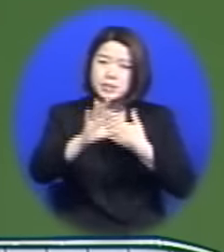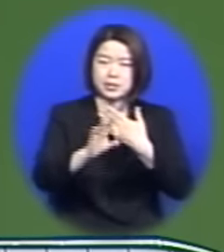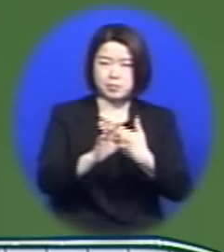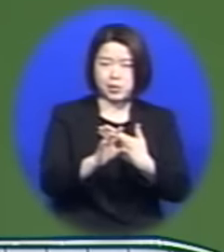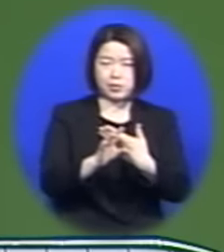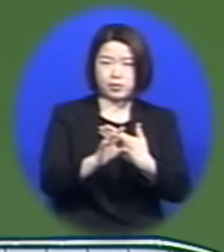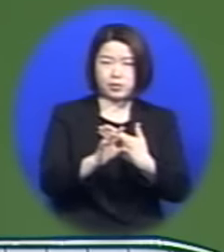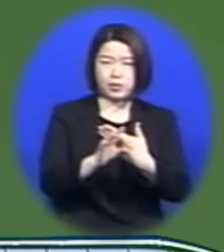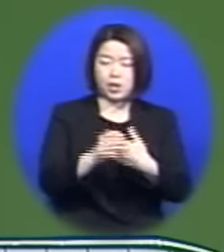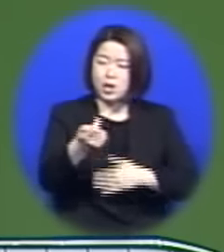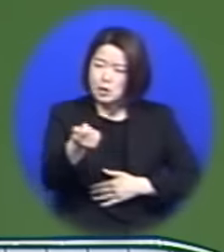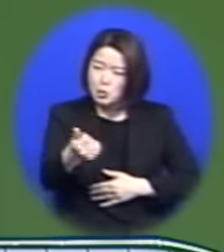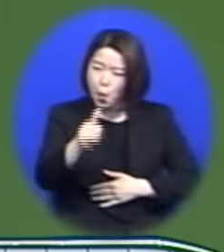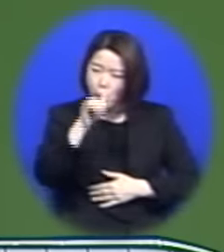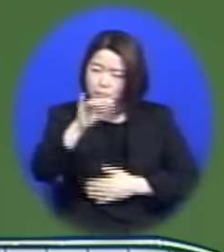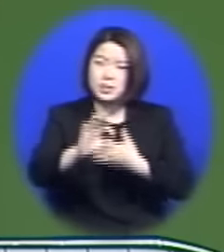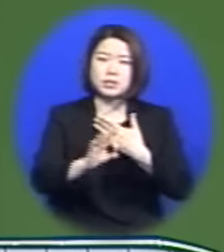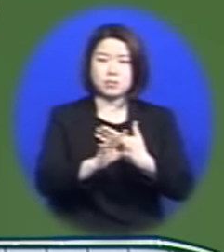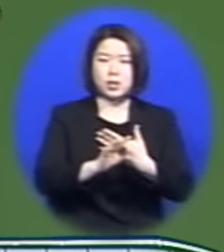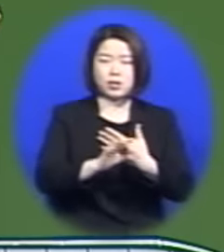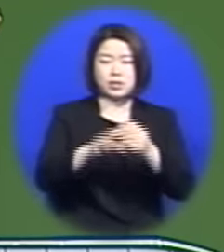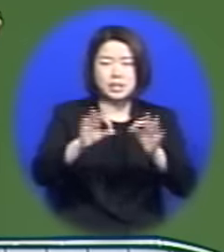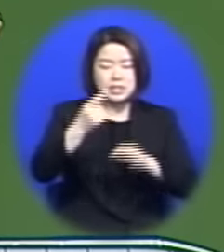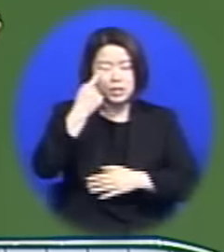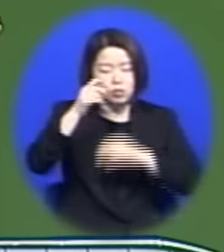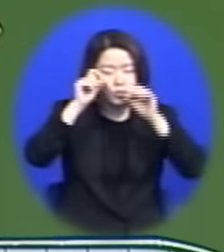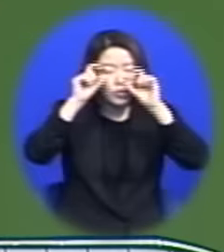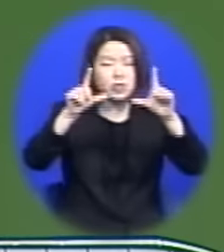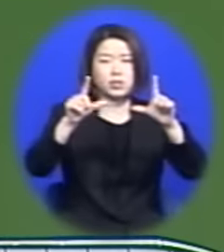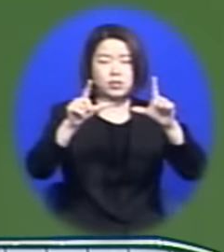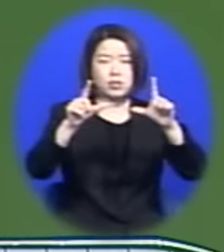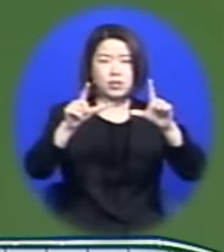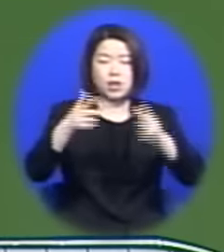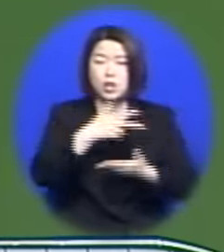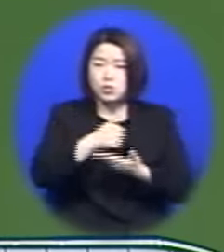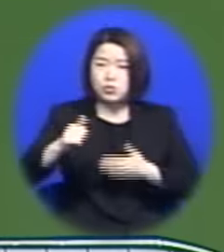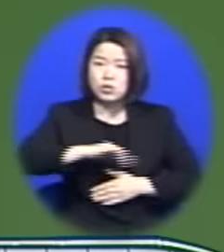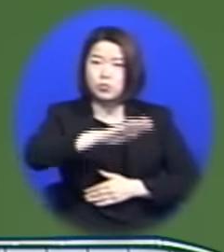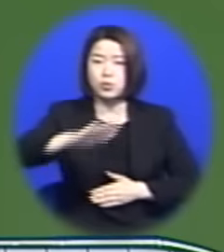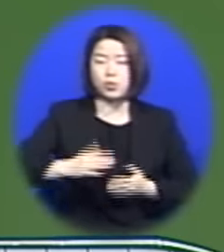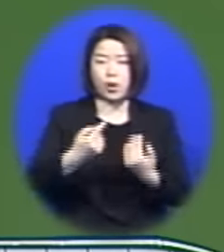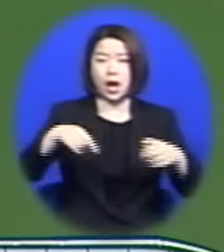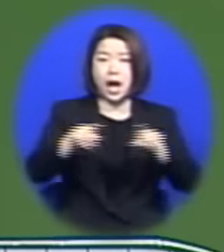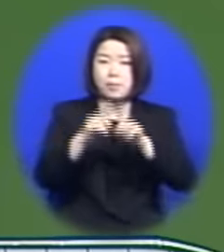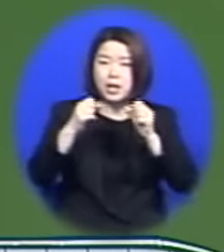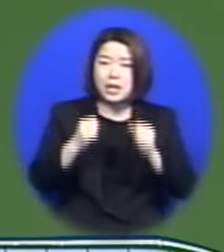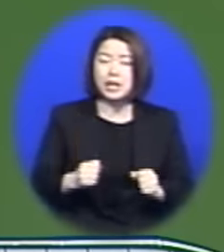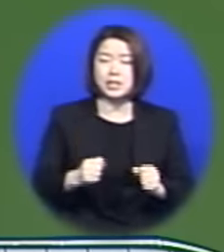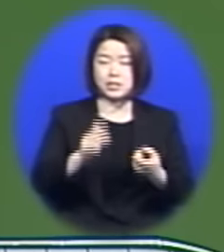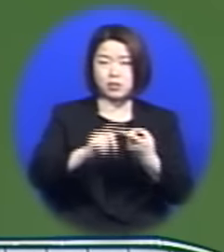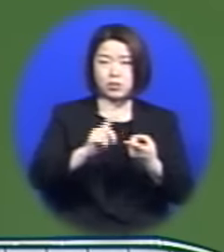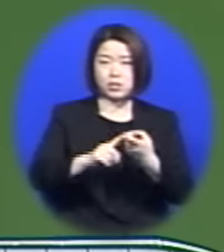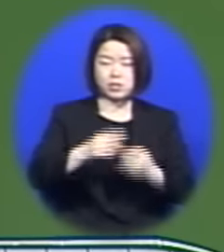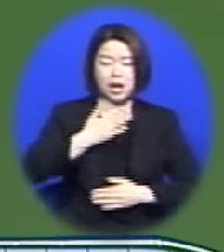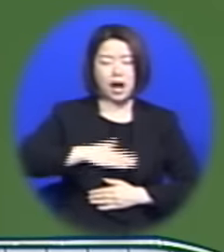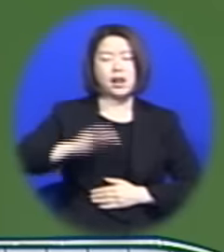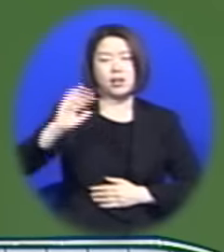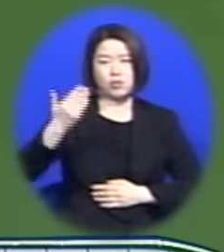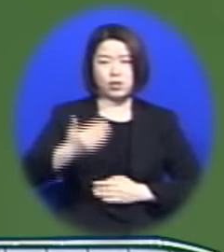있으면 조금 있으면 이제 눈이 뜨요 주님이 우리와 함께 계시는 것에 대해서 알게